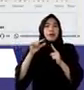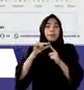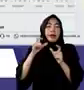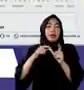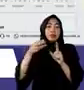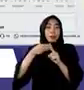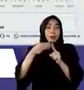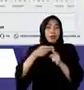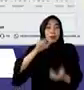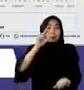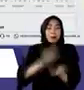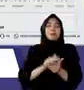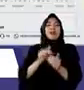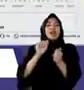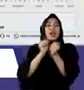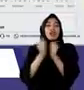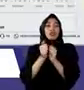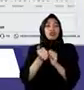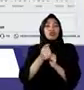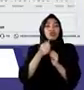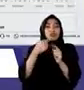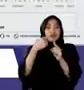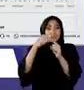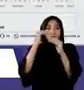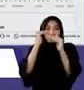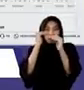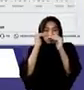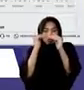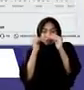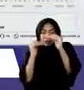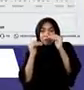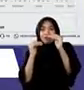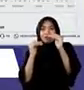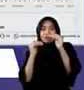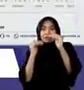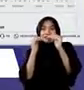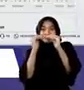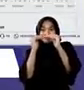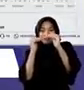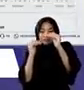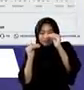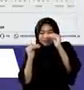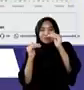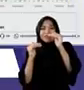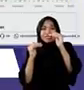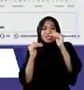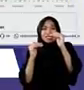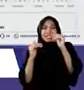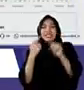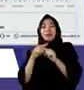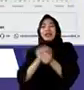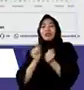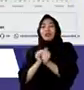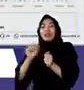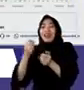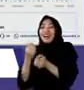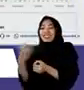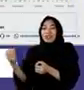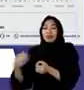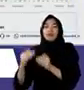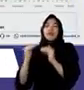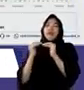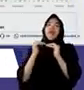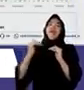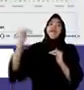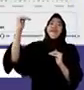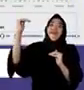terlihat pada penurunan kasus positif baru, ternyata hal tersebut tidak dapat terlihat pada jumlah kasus aktif. Hal